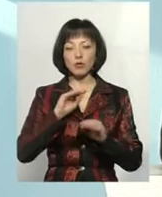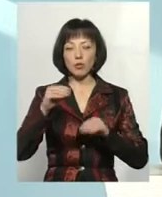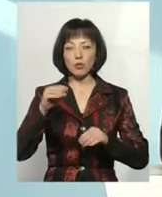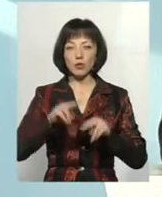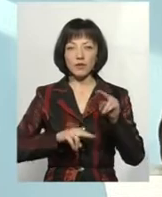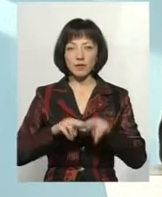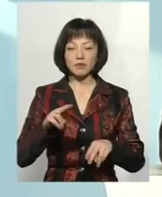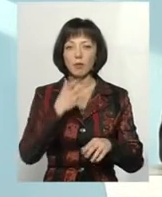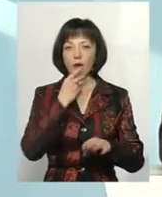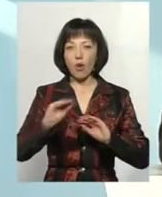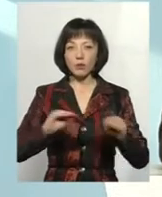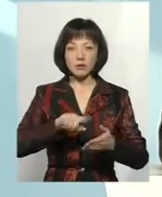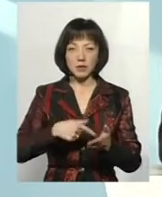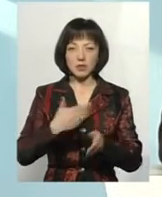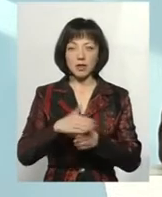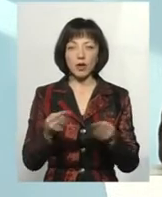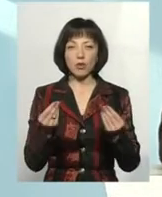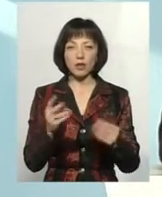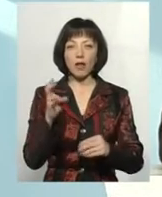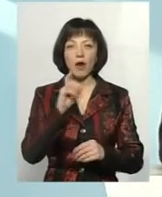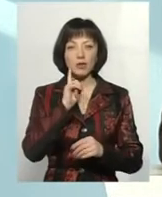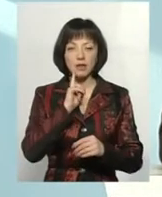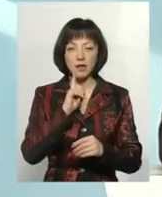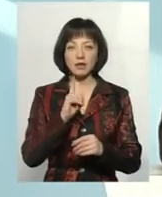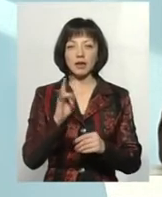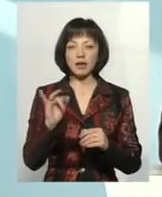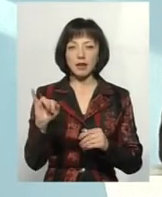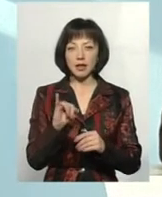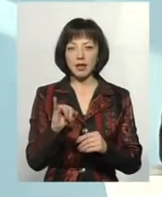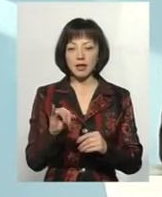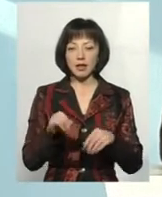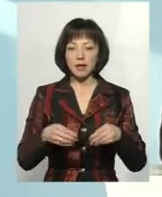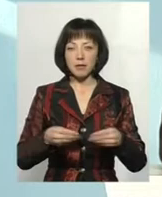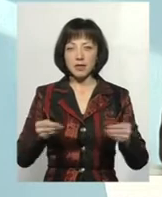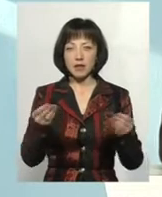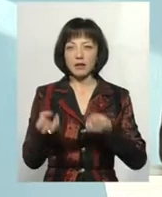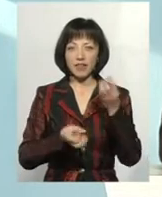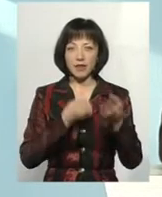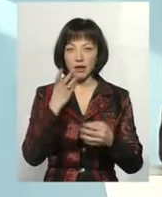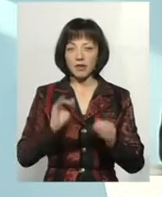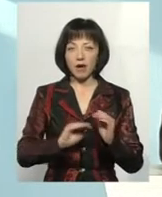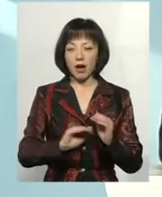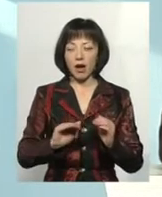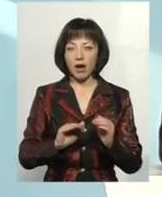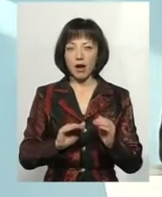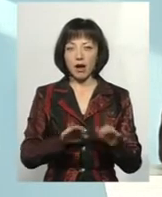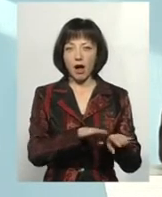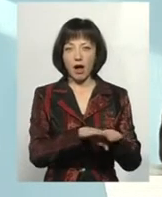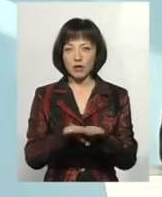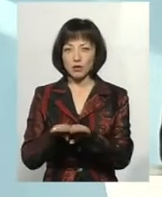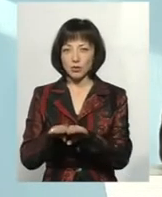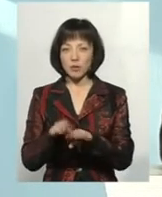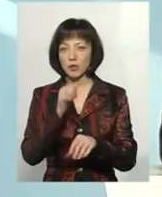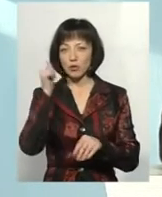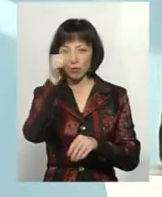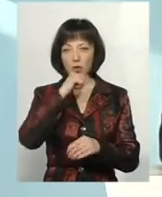міста, якому виділяються кошти на озеленення саме і підсадку квітників, газонів. І з минулого року, мабуть,